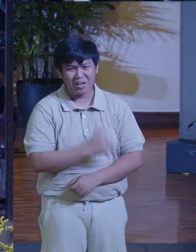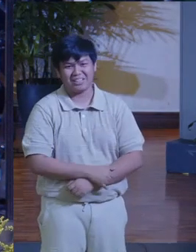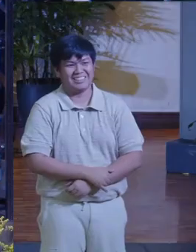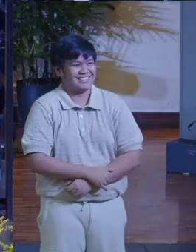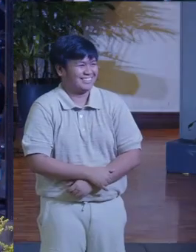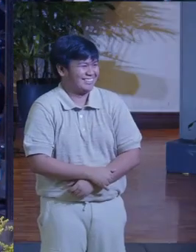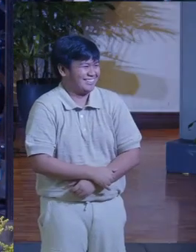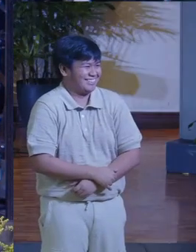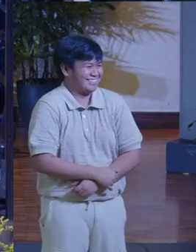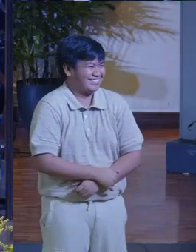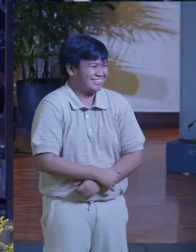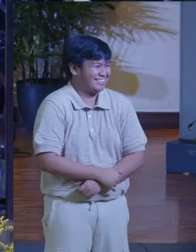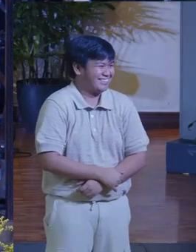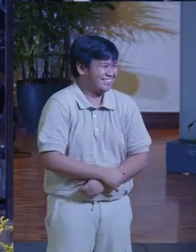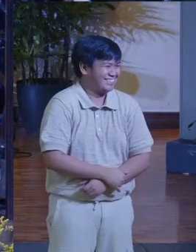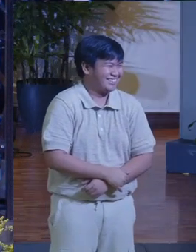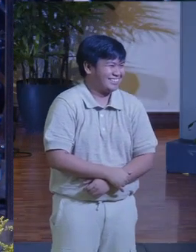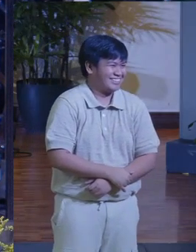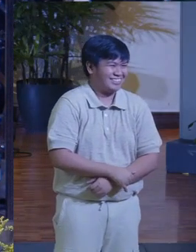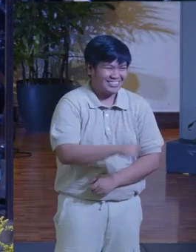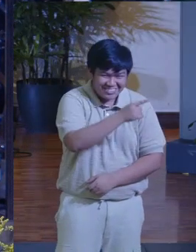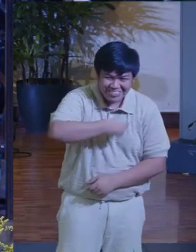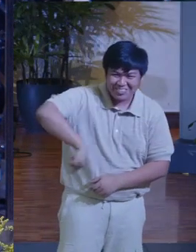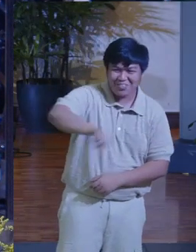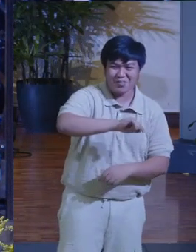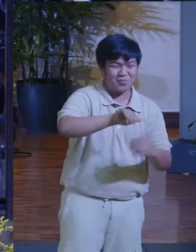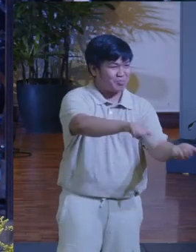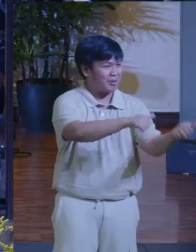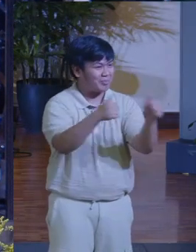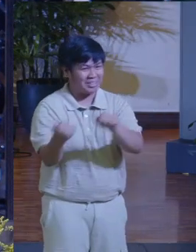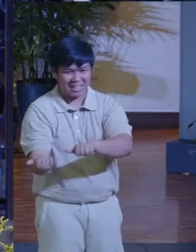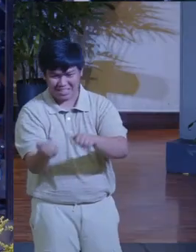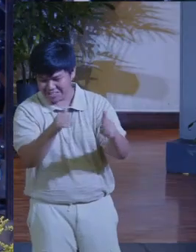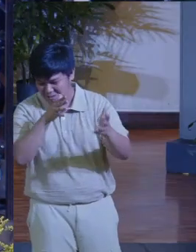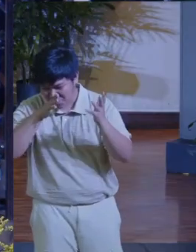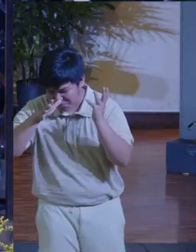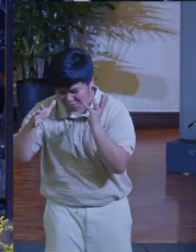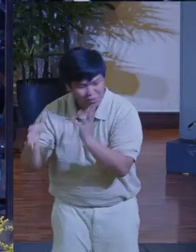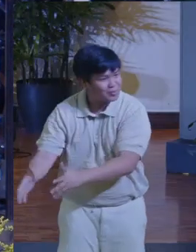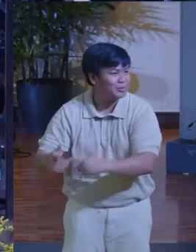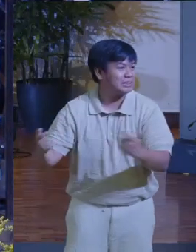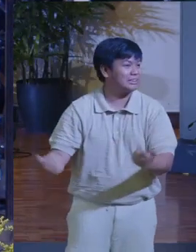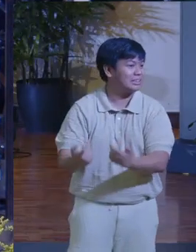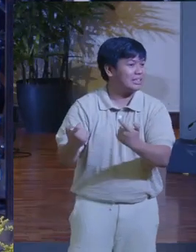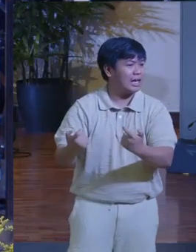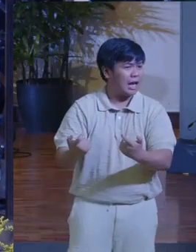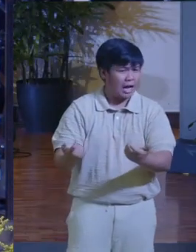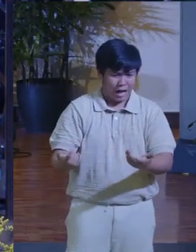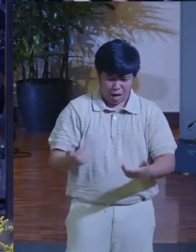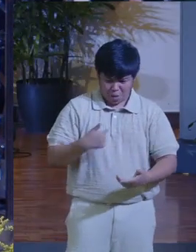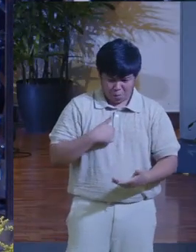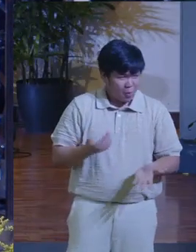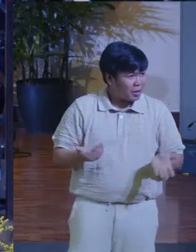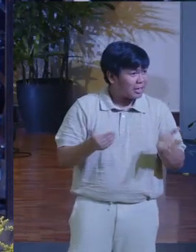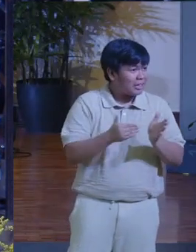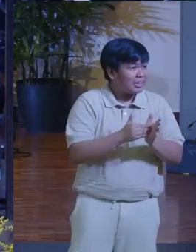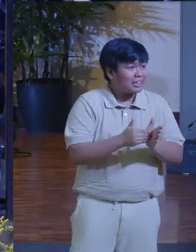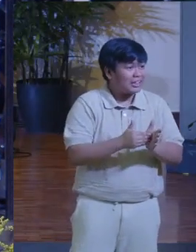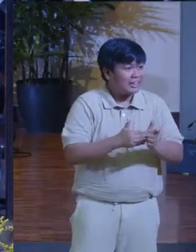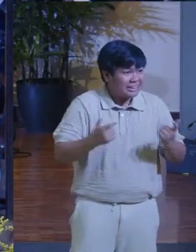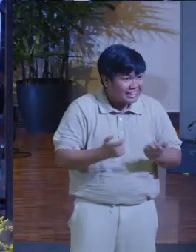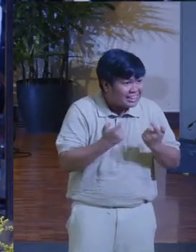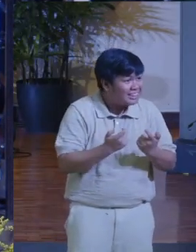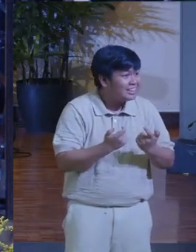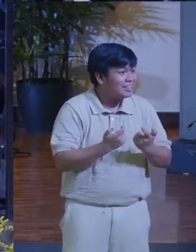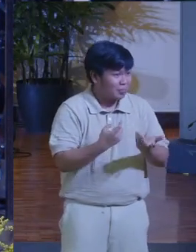niya. Do you not know that all of us who have been baptized into Christ Jesus were baptized into His death? We were buried therefore with Him